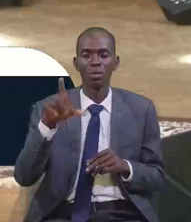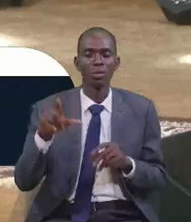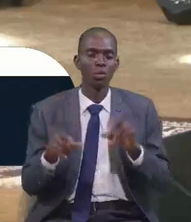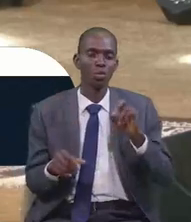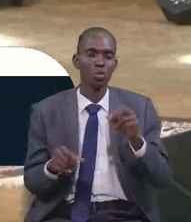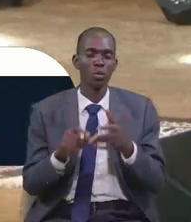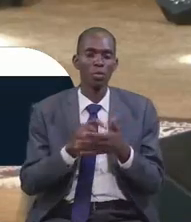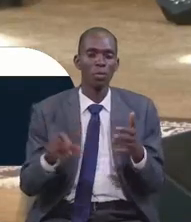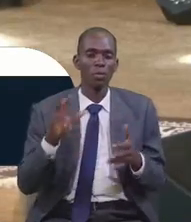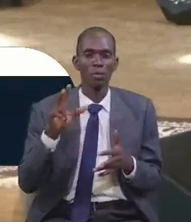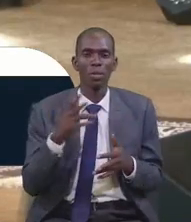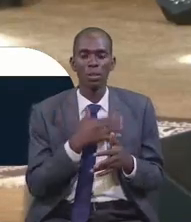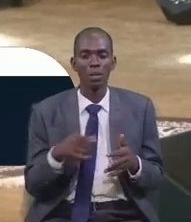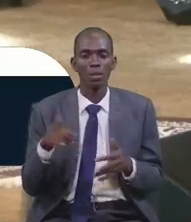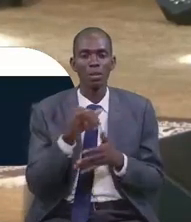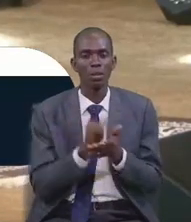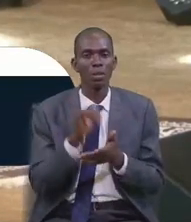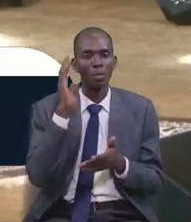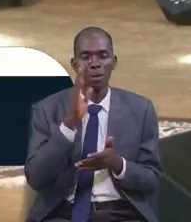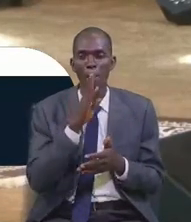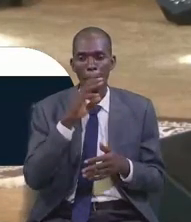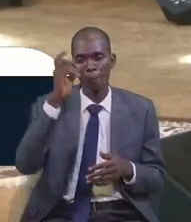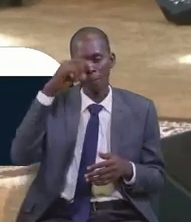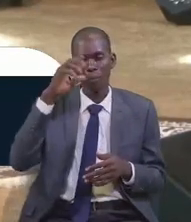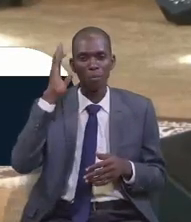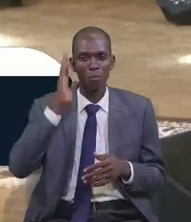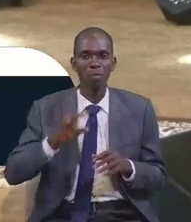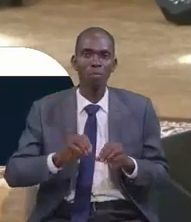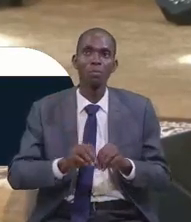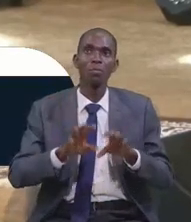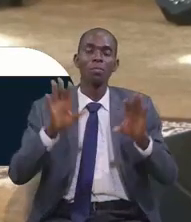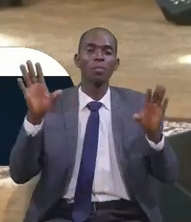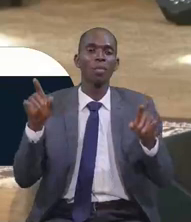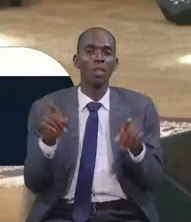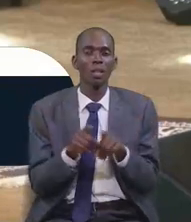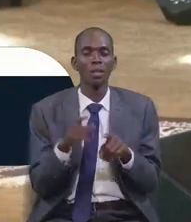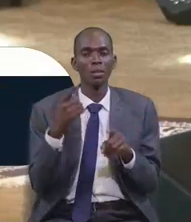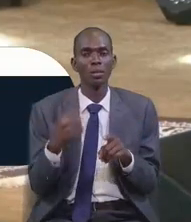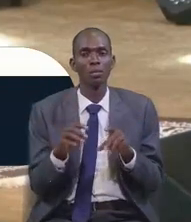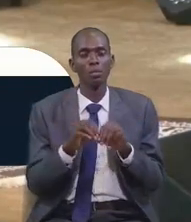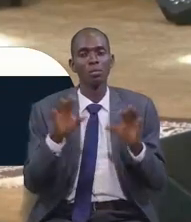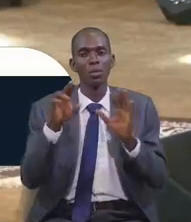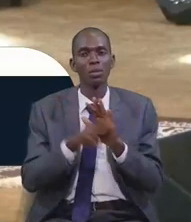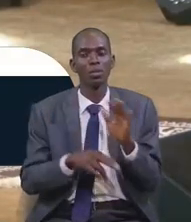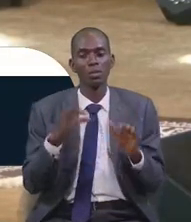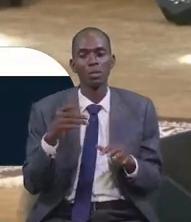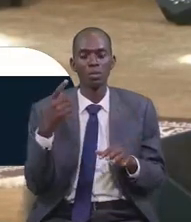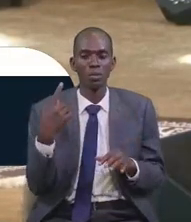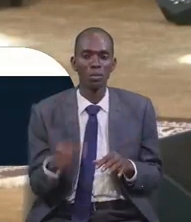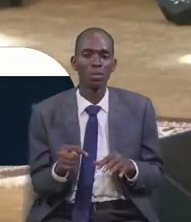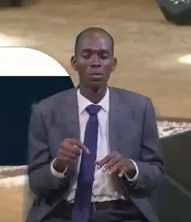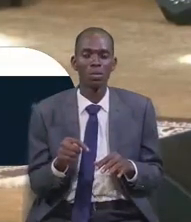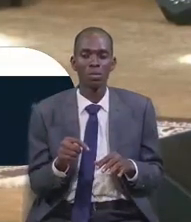Daniel 12, 3. Ceux qui auront été intelligents brilleront comme la splendeur du ciel, et ceux qui